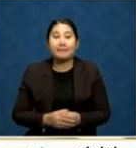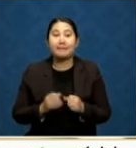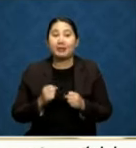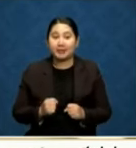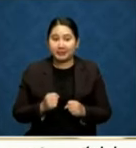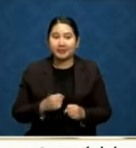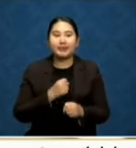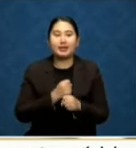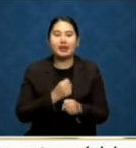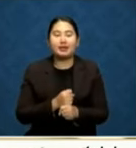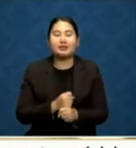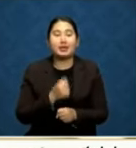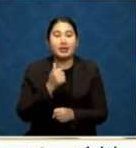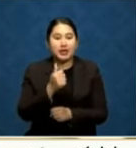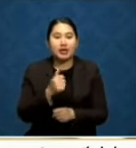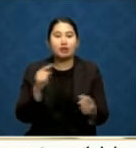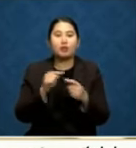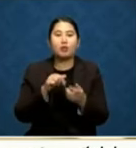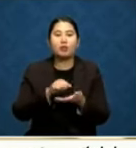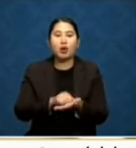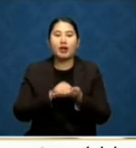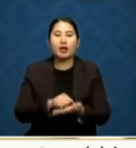าหารเรื่องบริการสุขภาพ